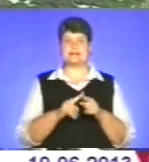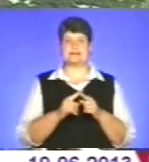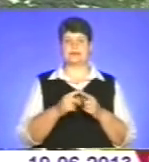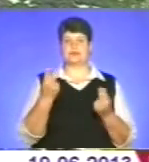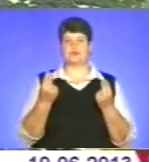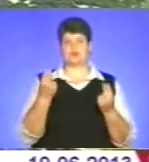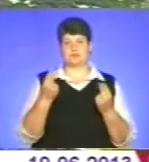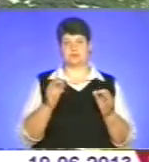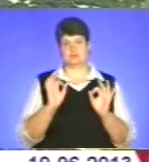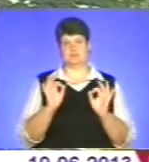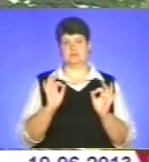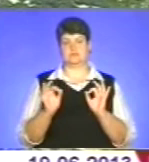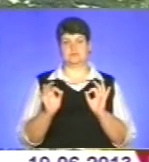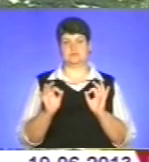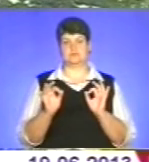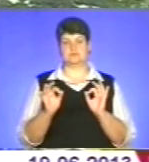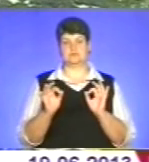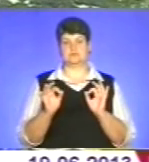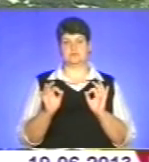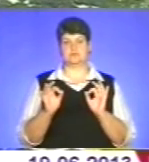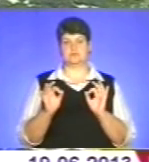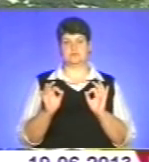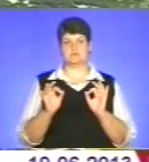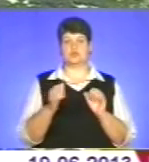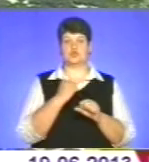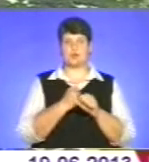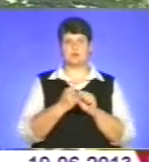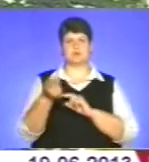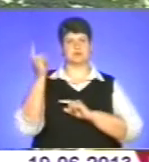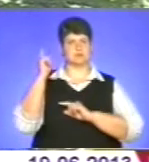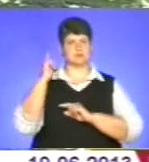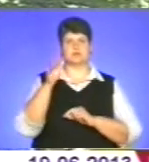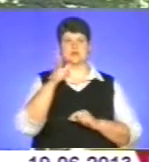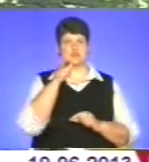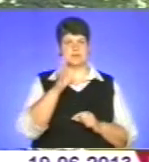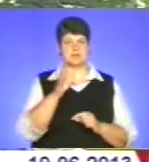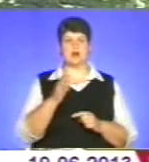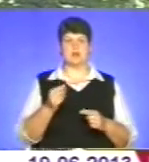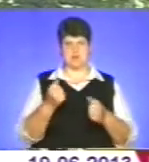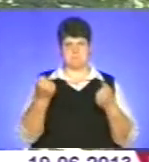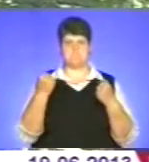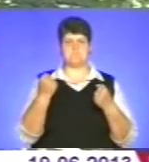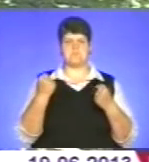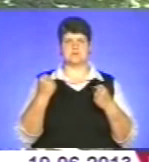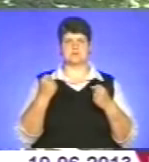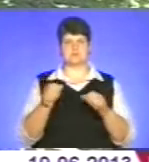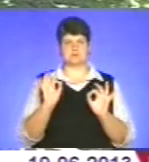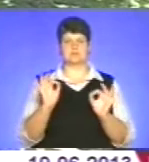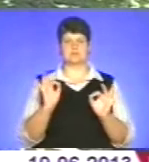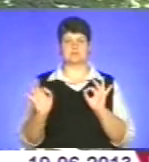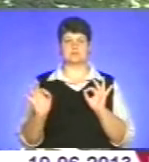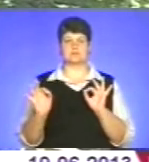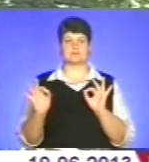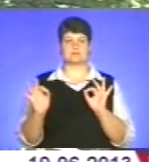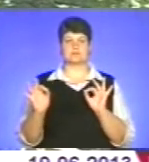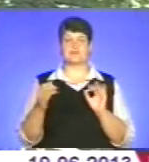сказав, що вони безпечні. Зроблені ще за тих часів, але міцність, по-моєму, надійна. Тобто ви